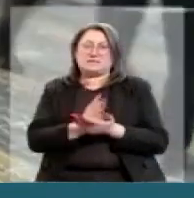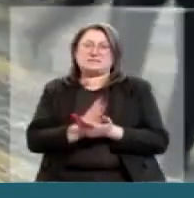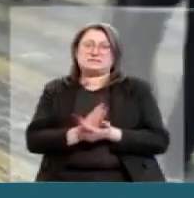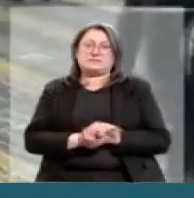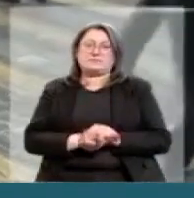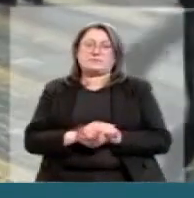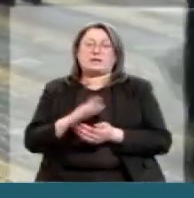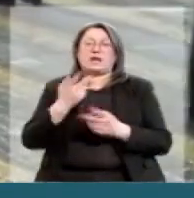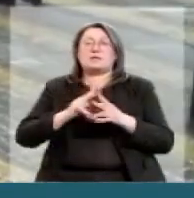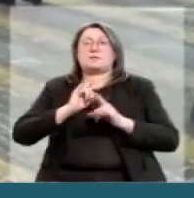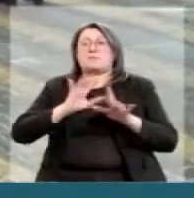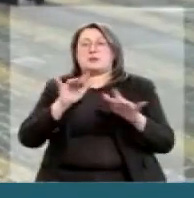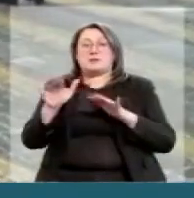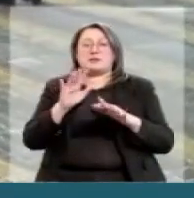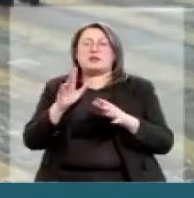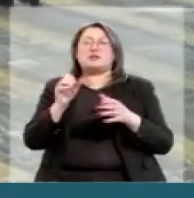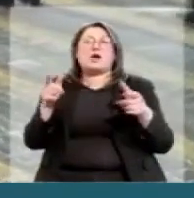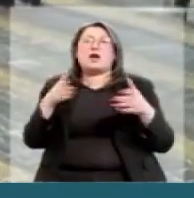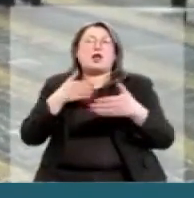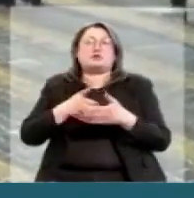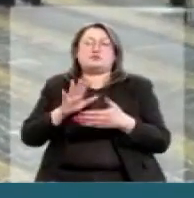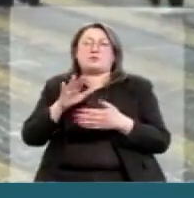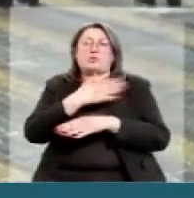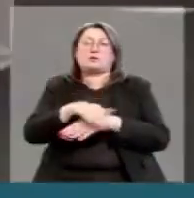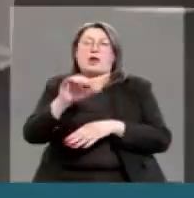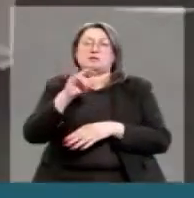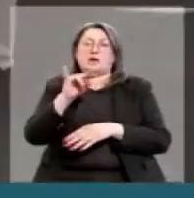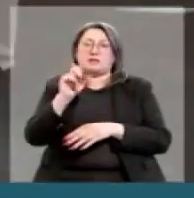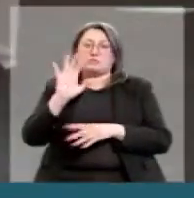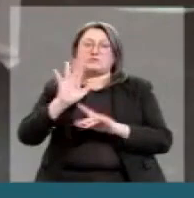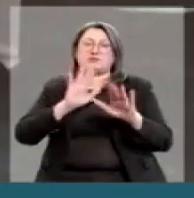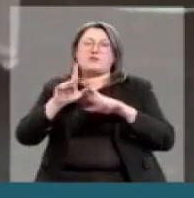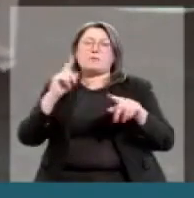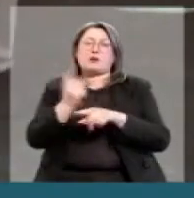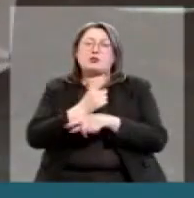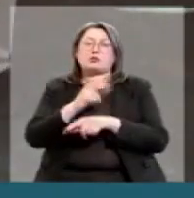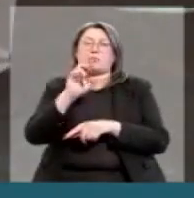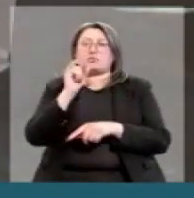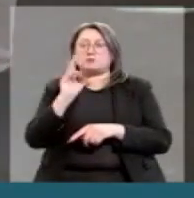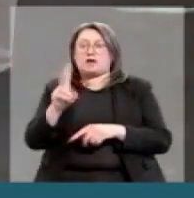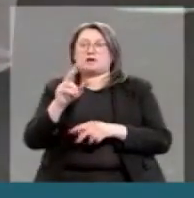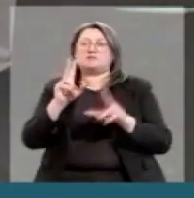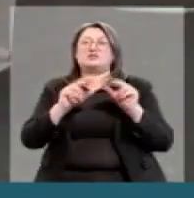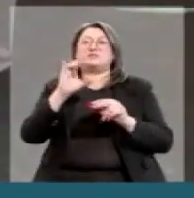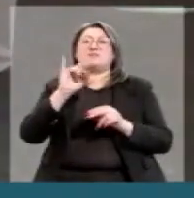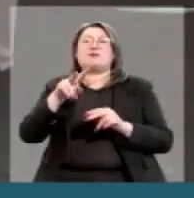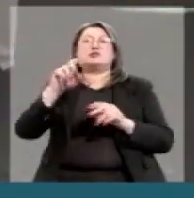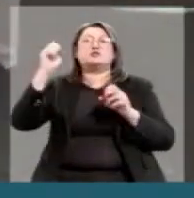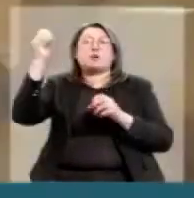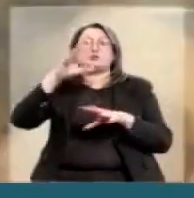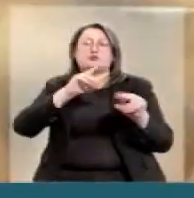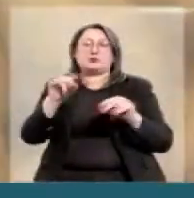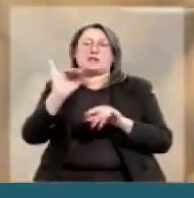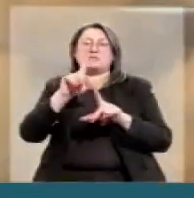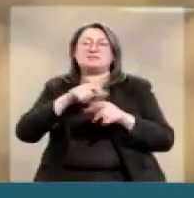есть. Этим праздничные мероприятия не ограничиваются. На улице Алтынсарина пройдет выставка-продажа «Баурсах. Символ солнца и счастья». Для населения